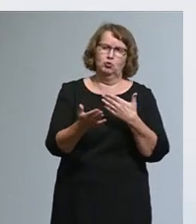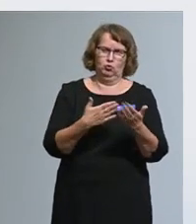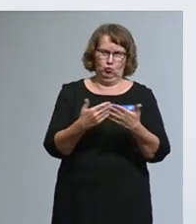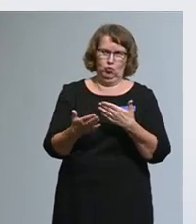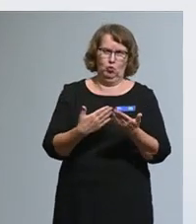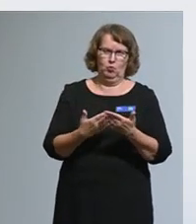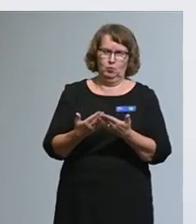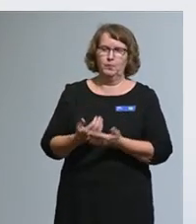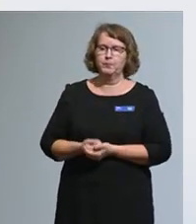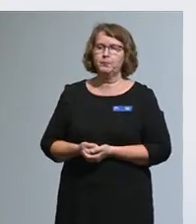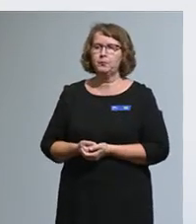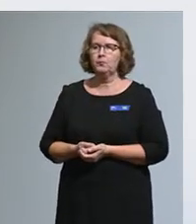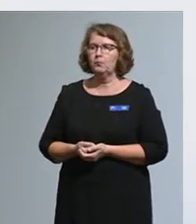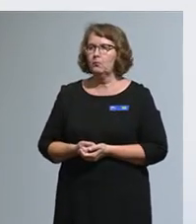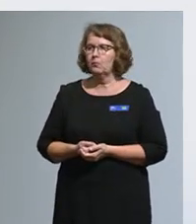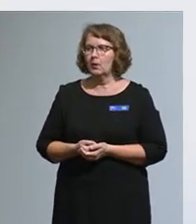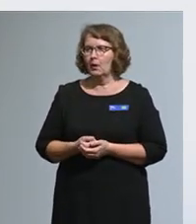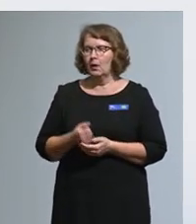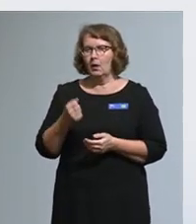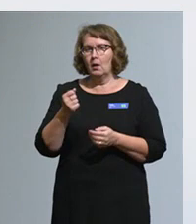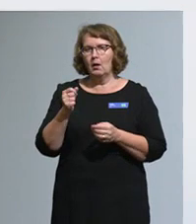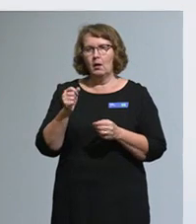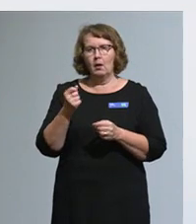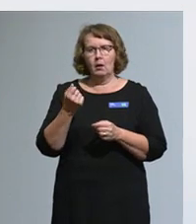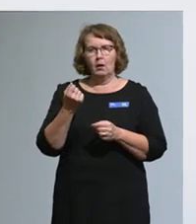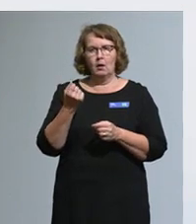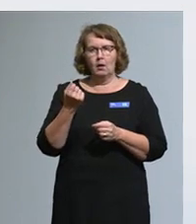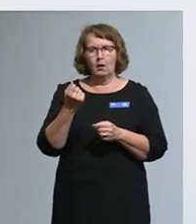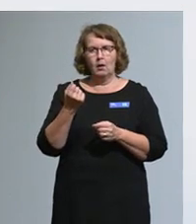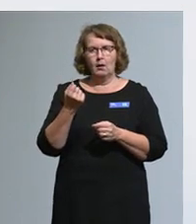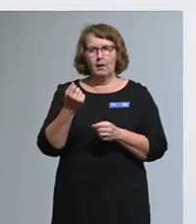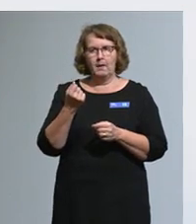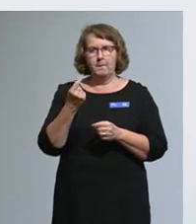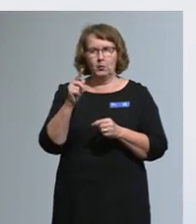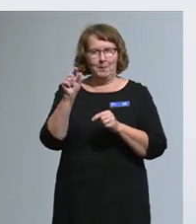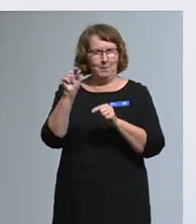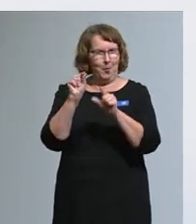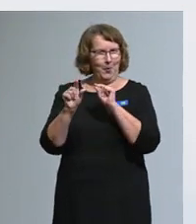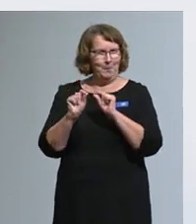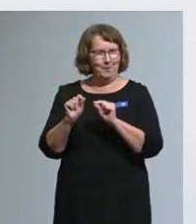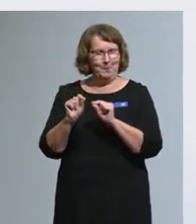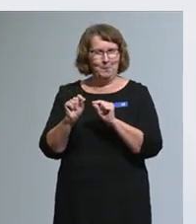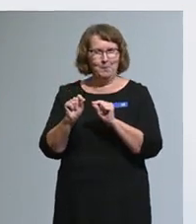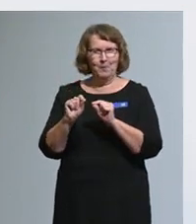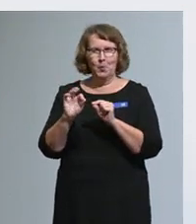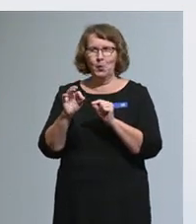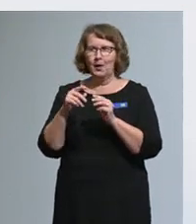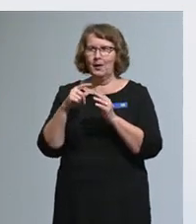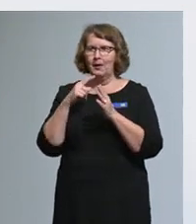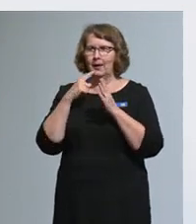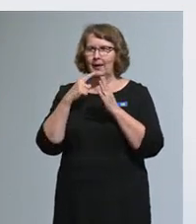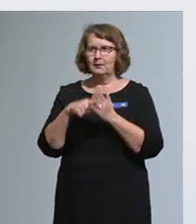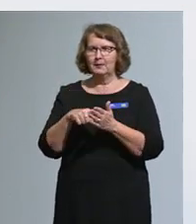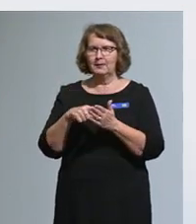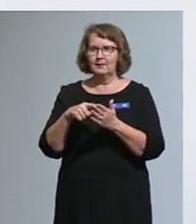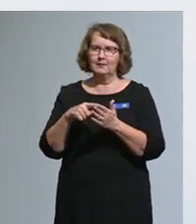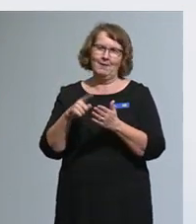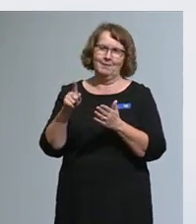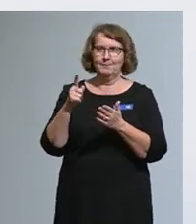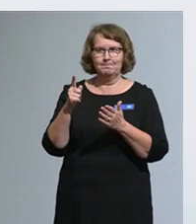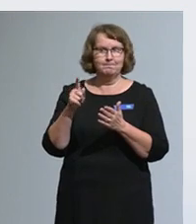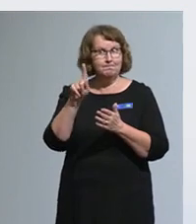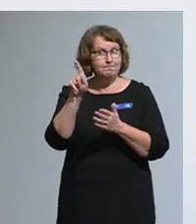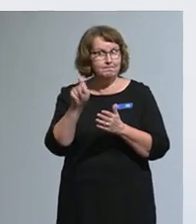Täällä muutamia nostoja siitä, että mitenkä esimerkiksi on nähty kysymysmerkkejä, mitenkä esimerkiksi